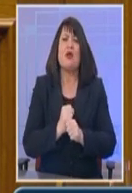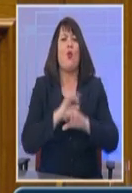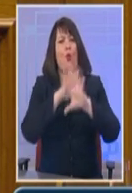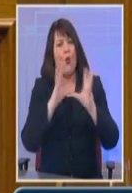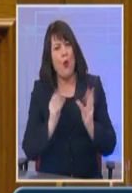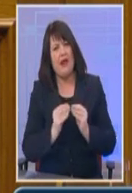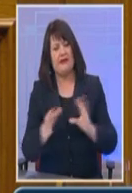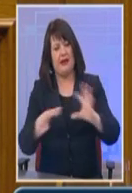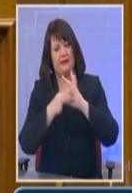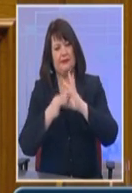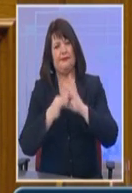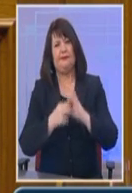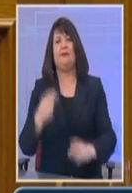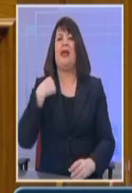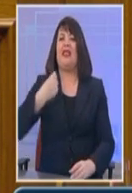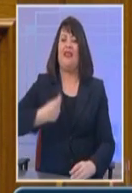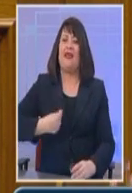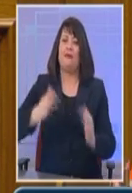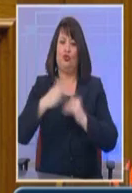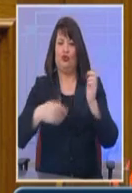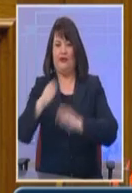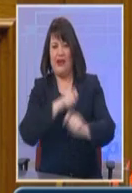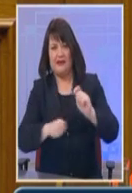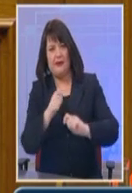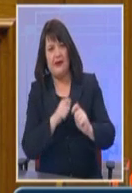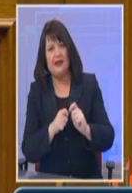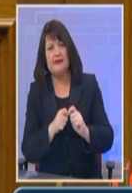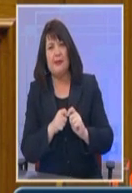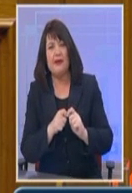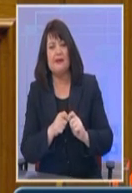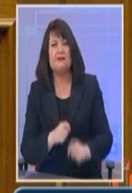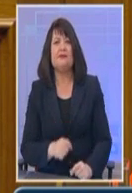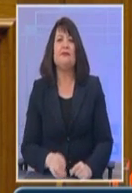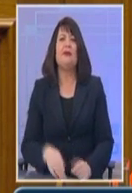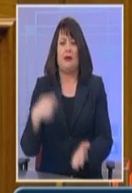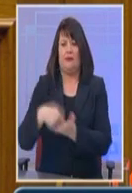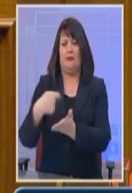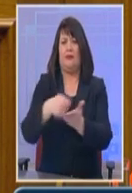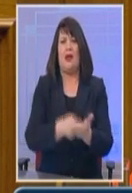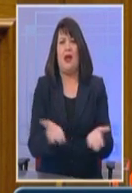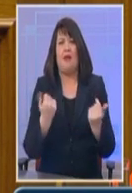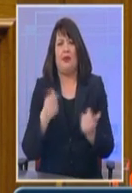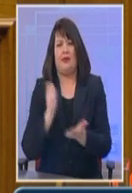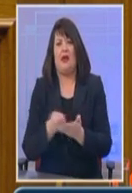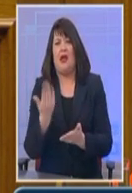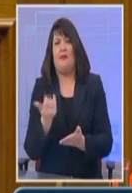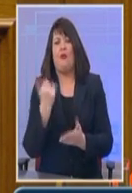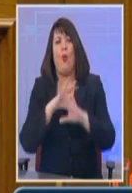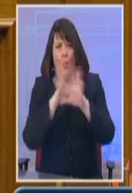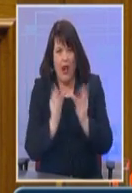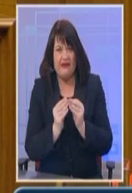που σε συνεργασία με τους Δήμους κτίσαμε τα προηγούμενα χρόνια, είναι απλήρωτοι. Και αυτές όλες οι